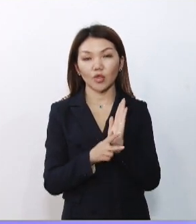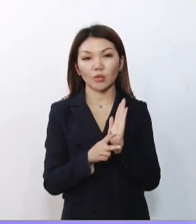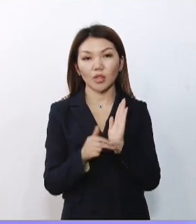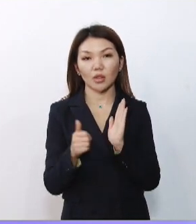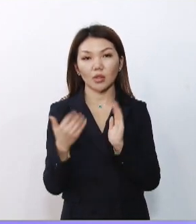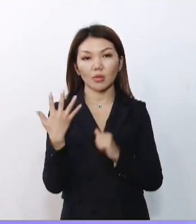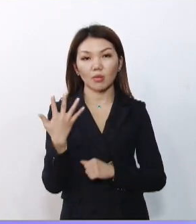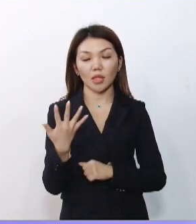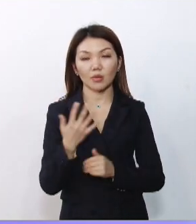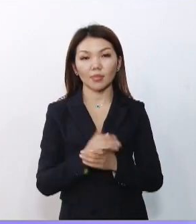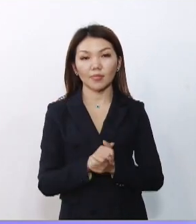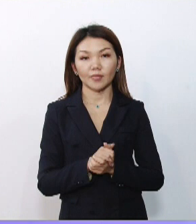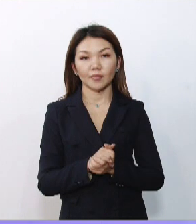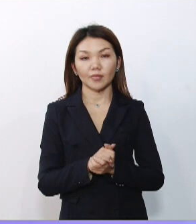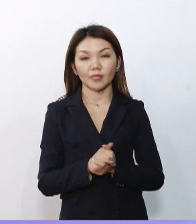785.